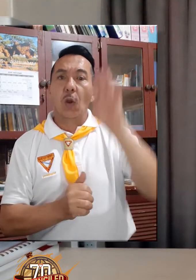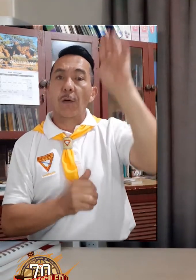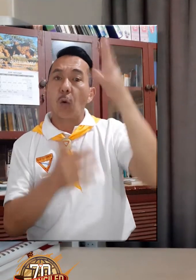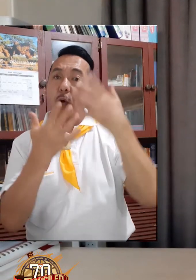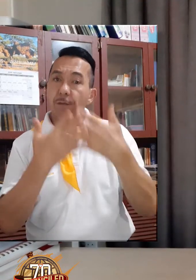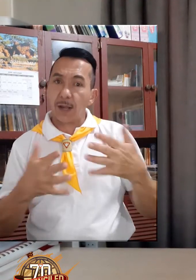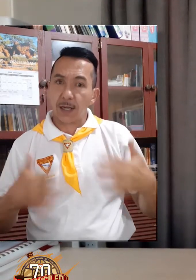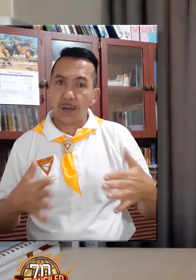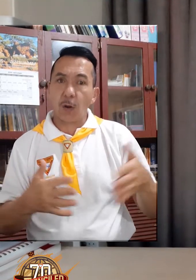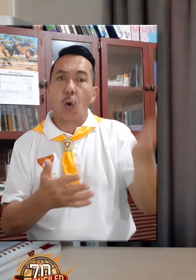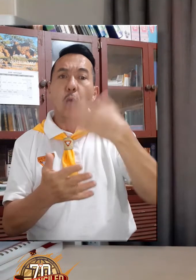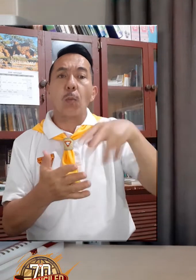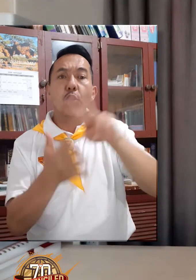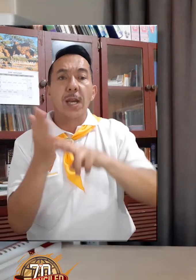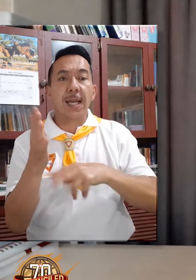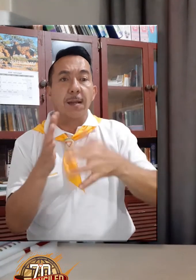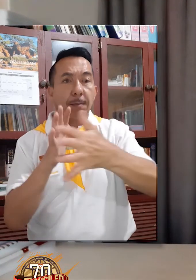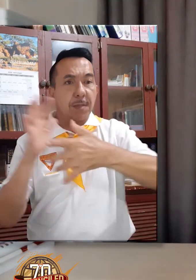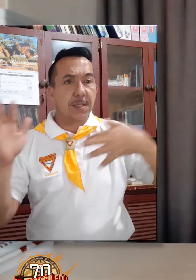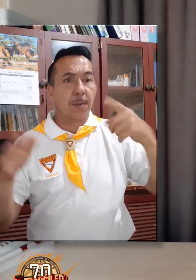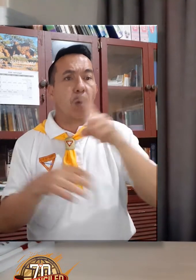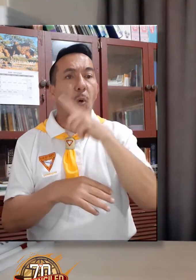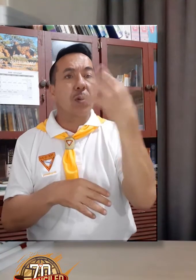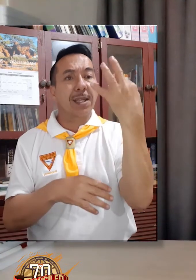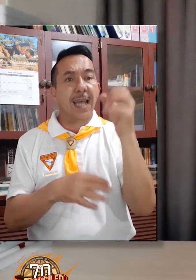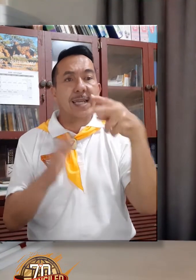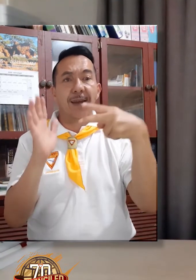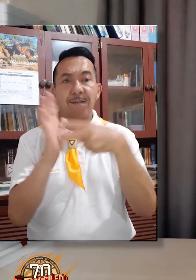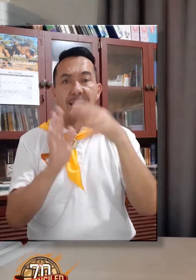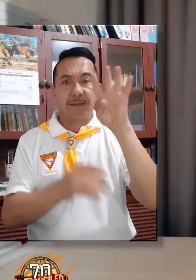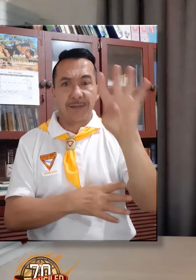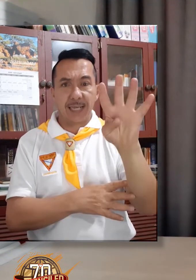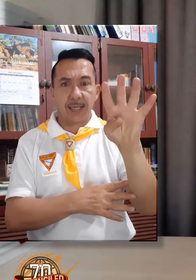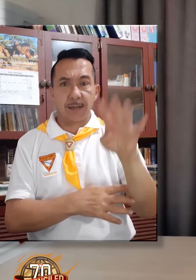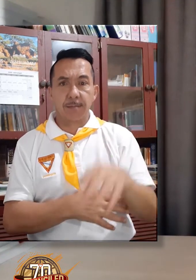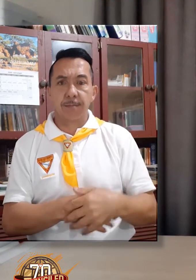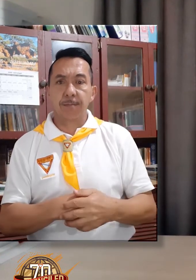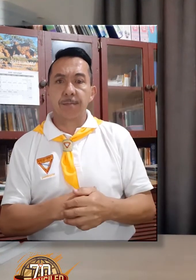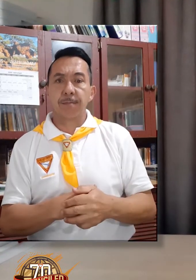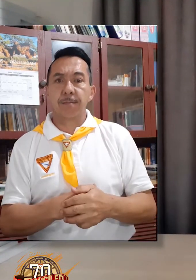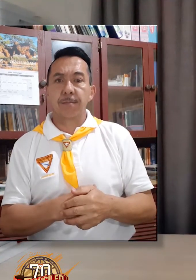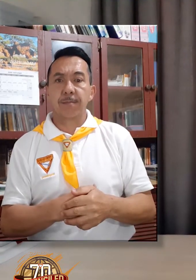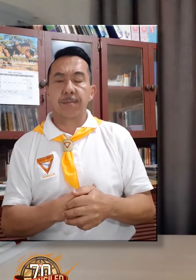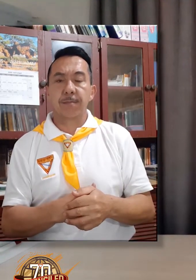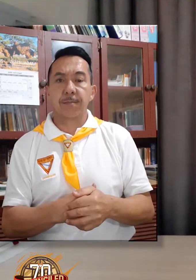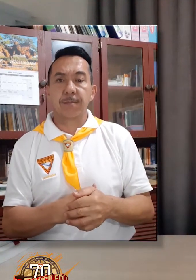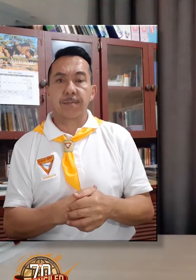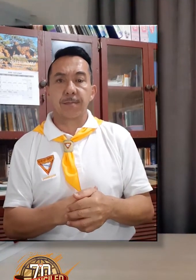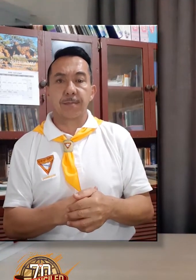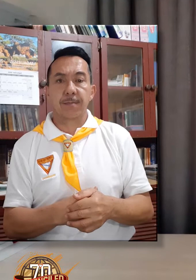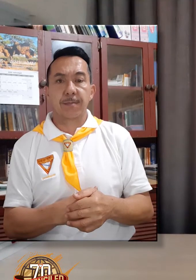God vergewe, kom ons lees in Psalm 130 vers 4.